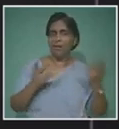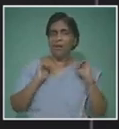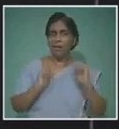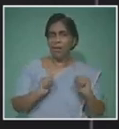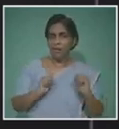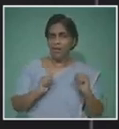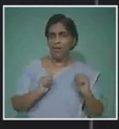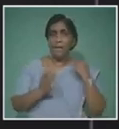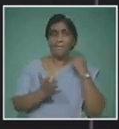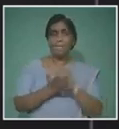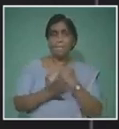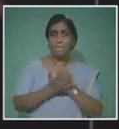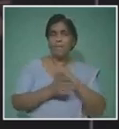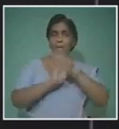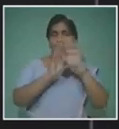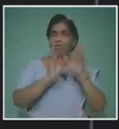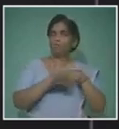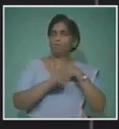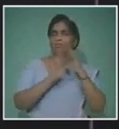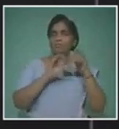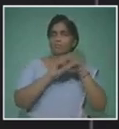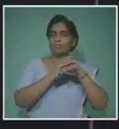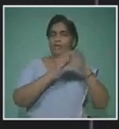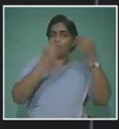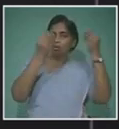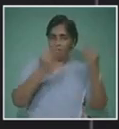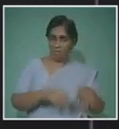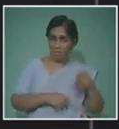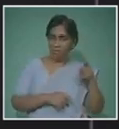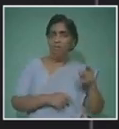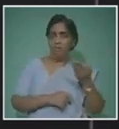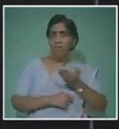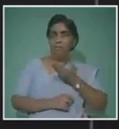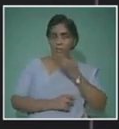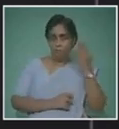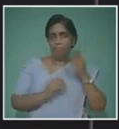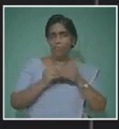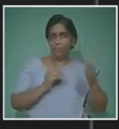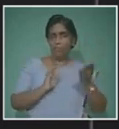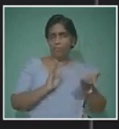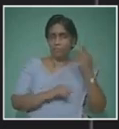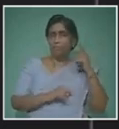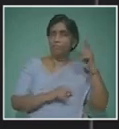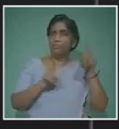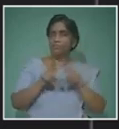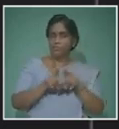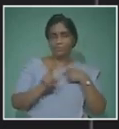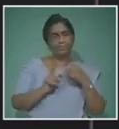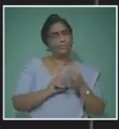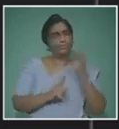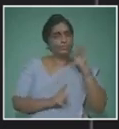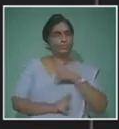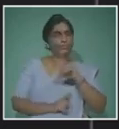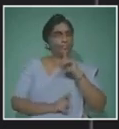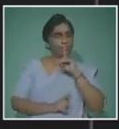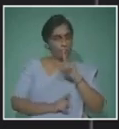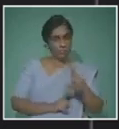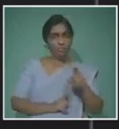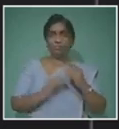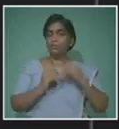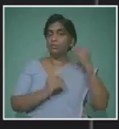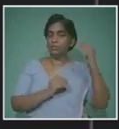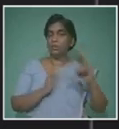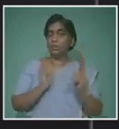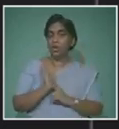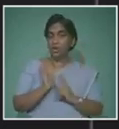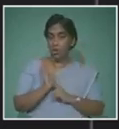වෙන්නේ? බැංකු පද්ධතිය සම්පූර්ණයෙන්ම කඩාවැටීමට ලක් වෙන්න ඉඩ තියෙන ප්‍රමාණය වැඩි. ඒ නිසා අපි ජනාධිපතිතුමාගෙන් ඉල්ලීමක් කරනවා ඊළඟ